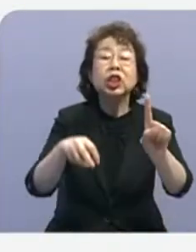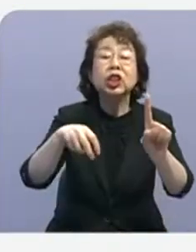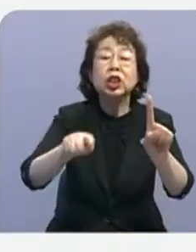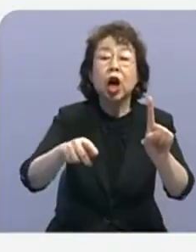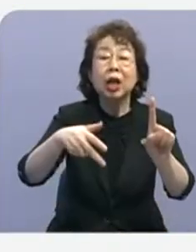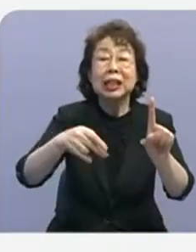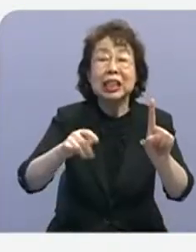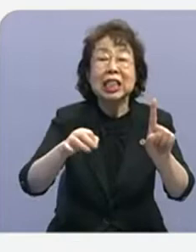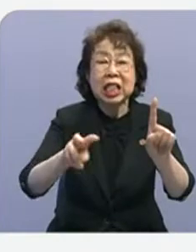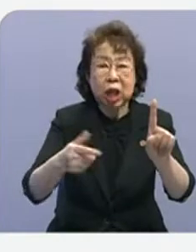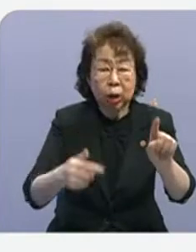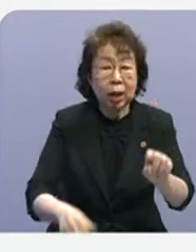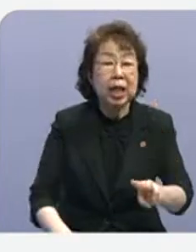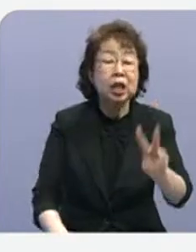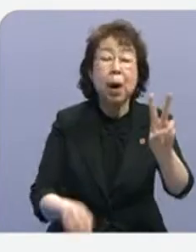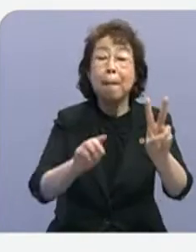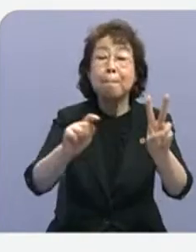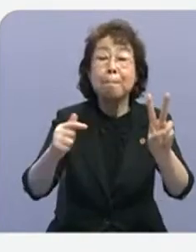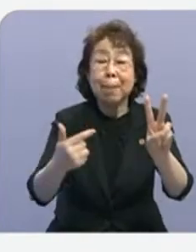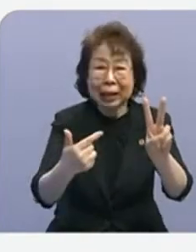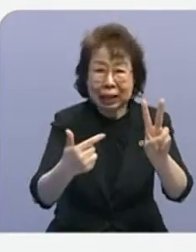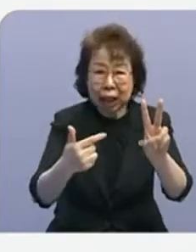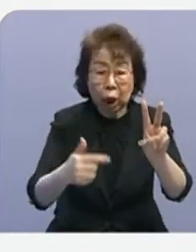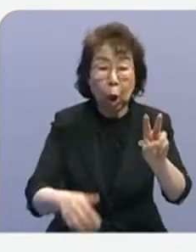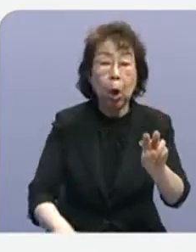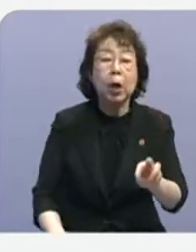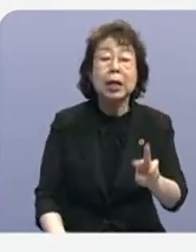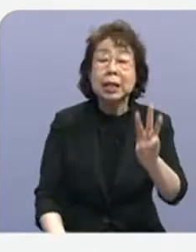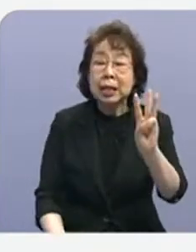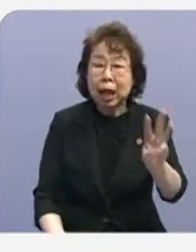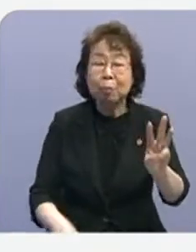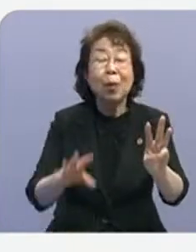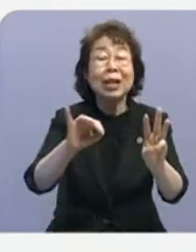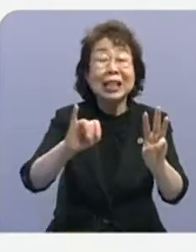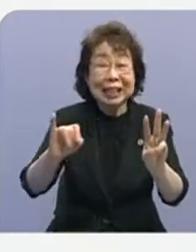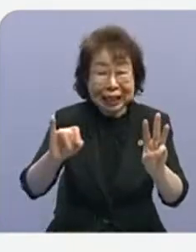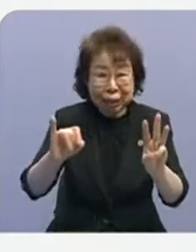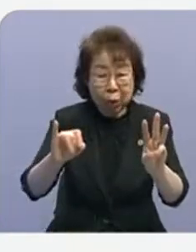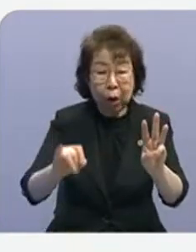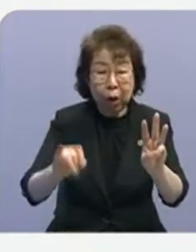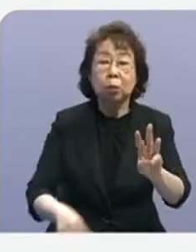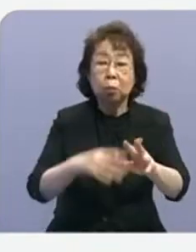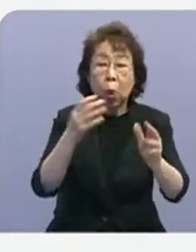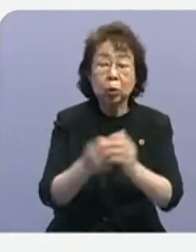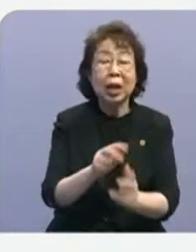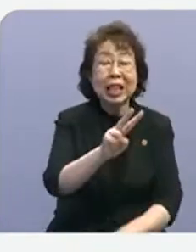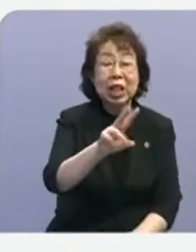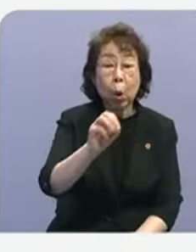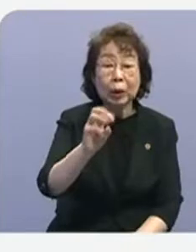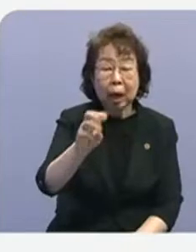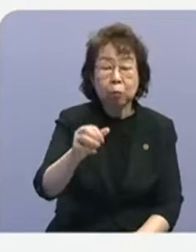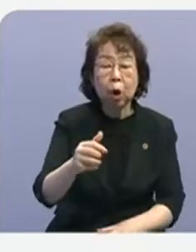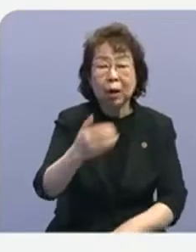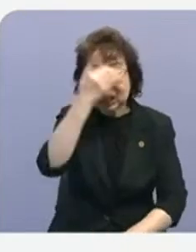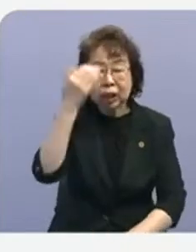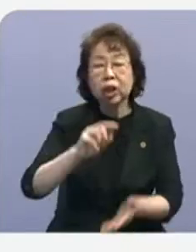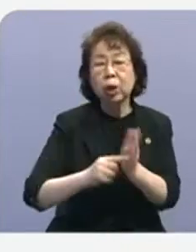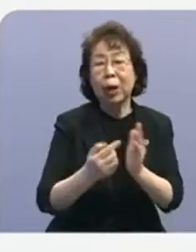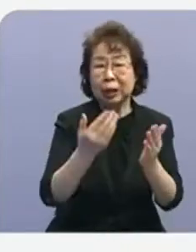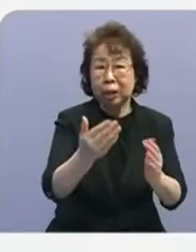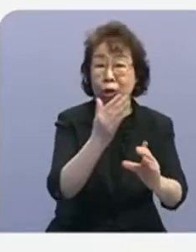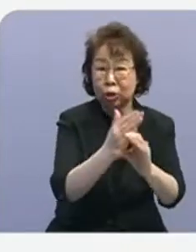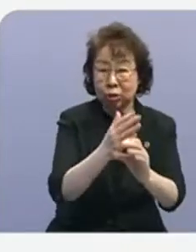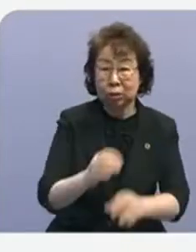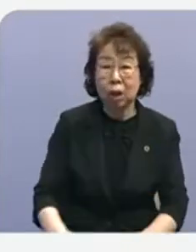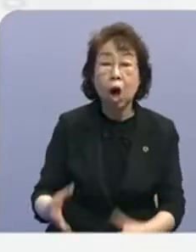이사장 이번에 반 선호 남구의회 의원 3번의 이지원 변호사 등 2030 청년 을 앞세워 씁니다